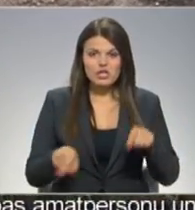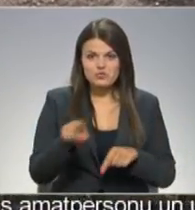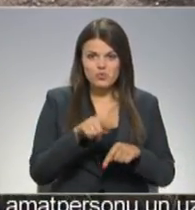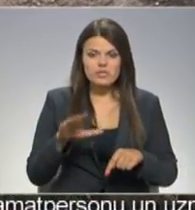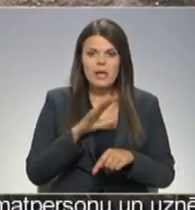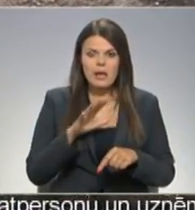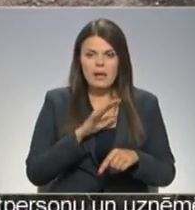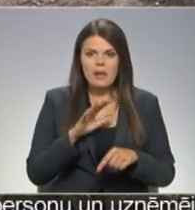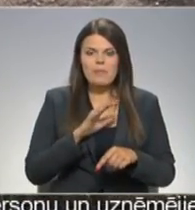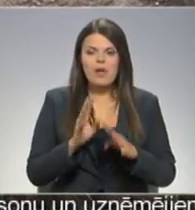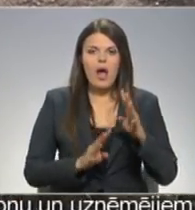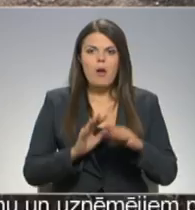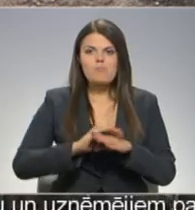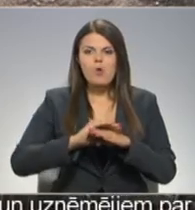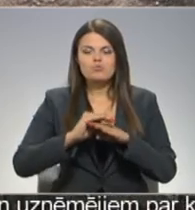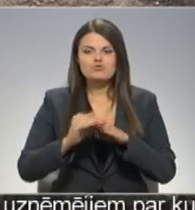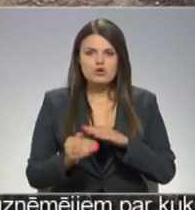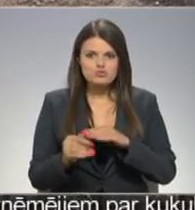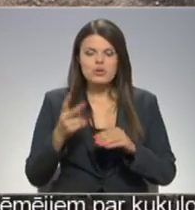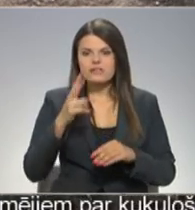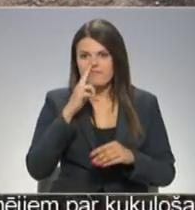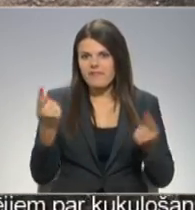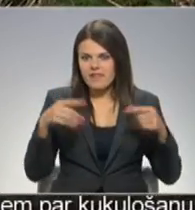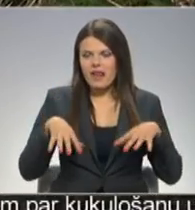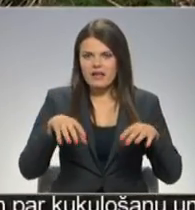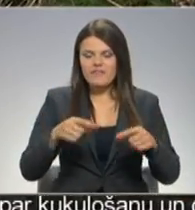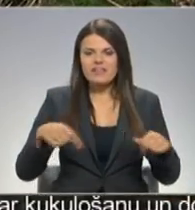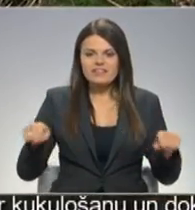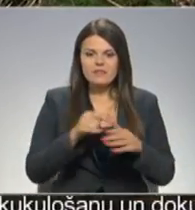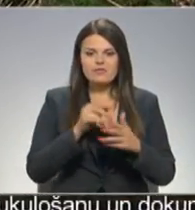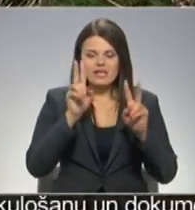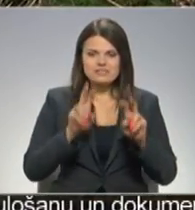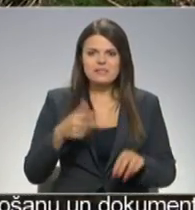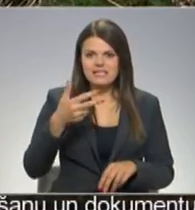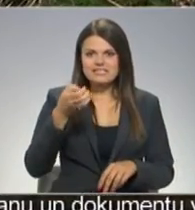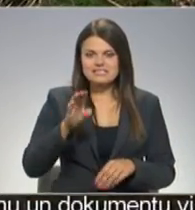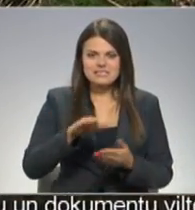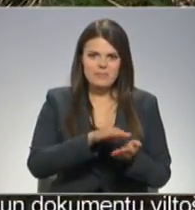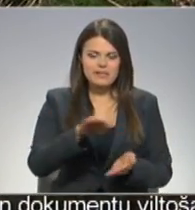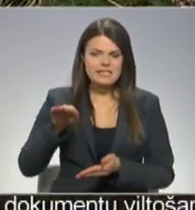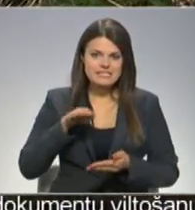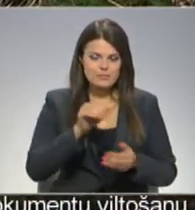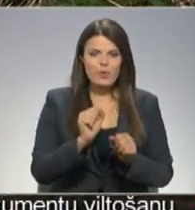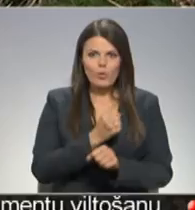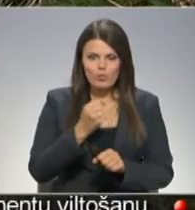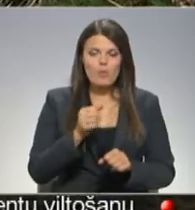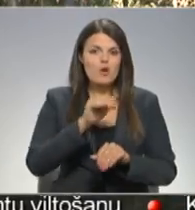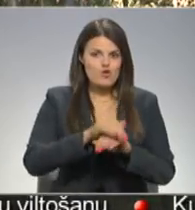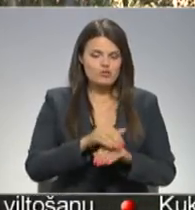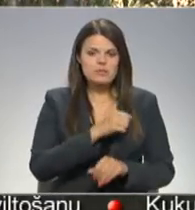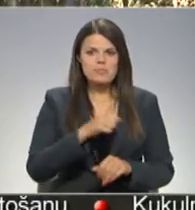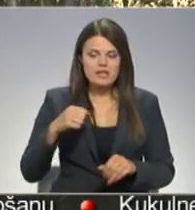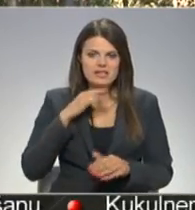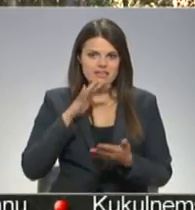tiem bija vien apauguši ar sūnu. Divu nedēļu laikā veikta teritorijas izpēta 30 cm dziļumā, tomēr tā kā konstatēts